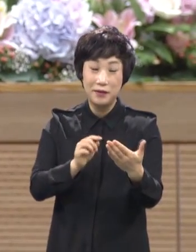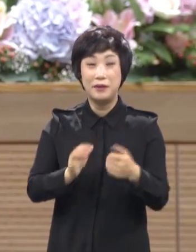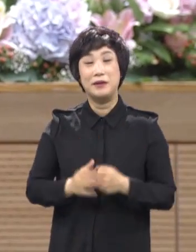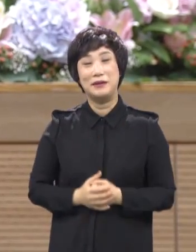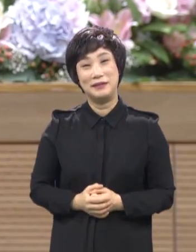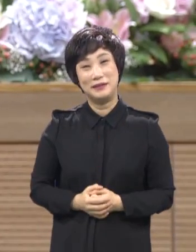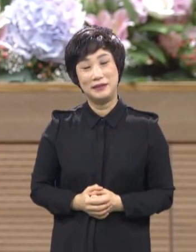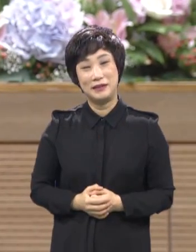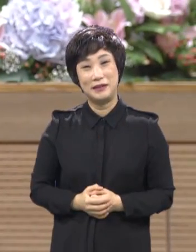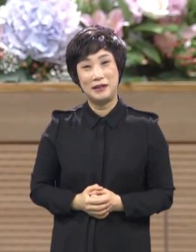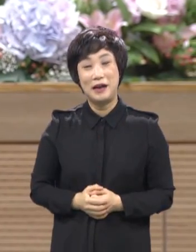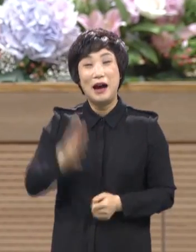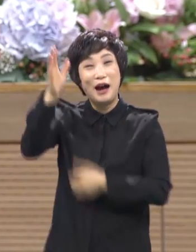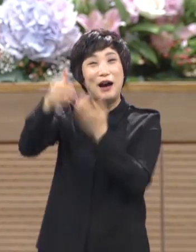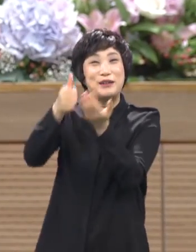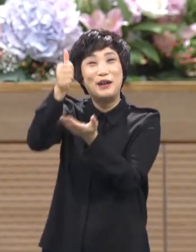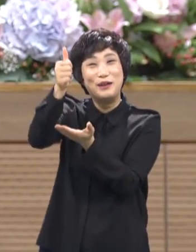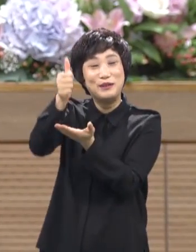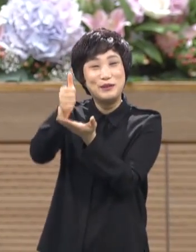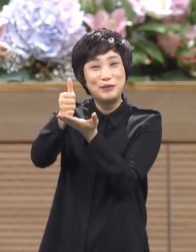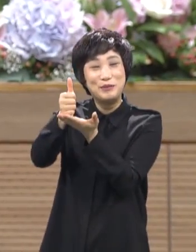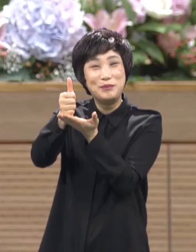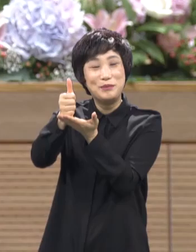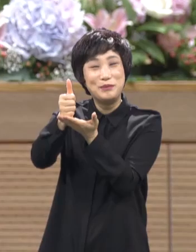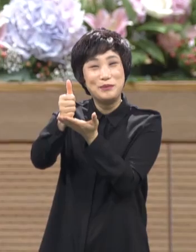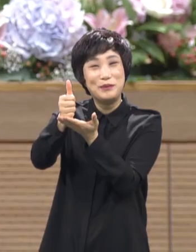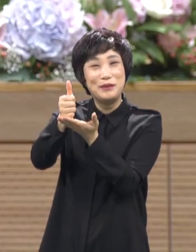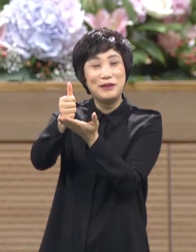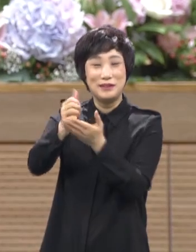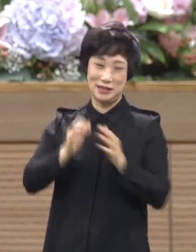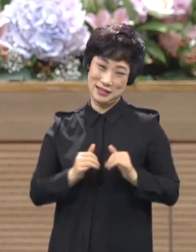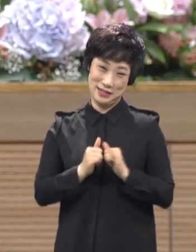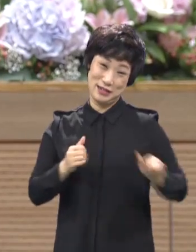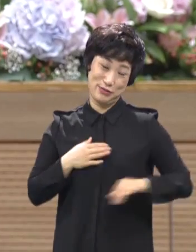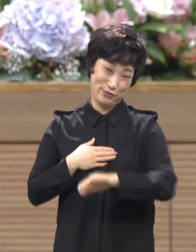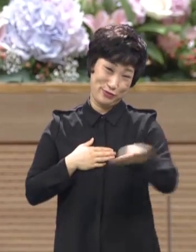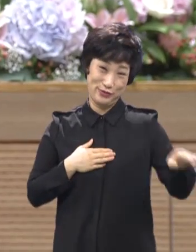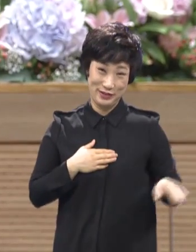우리 하나님같이 인간에 대한